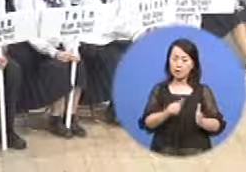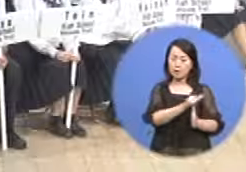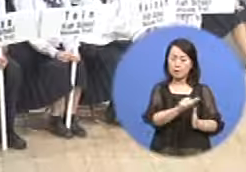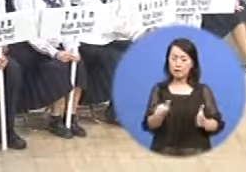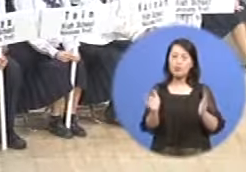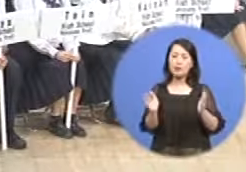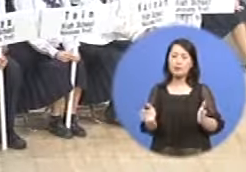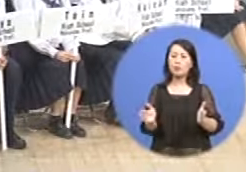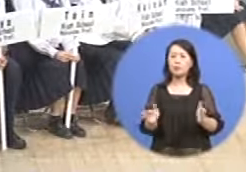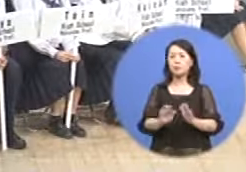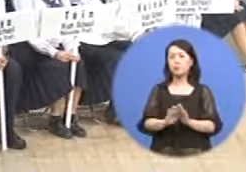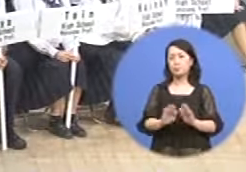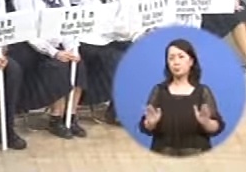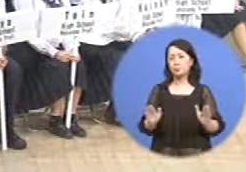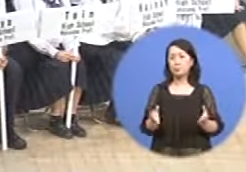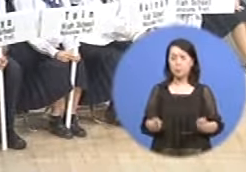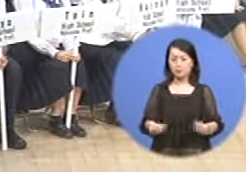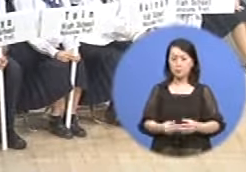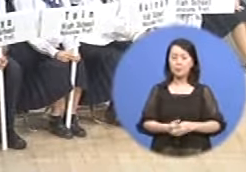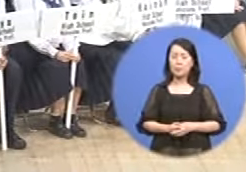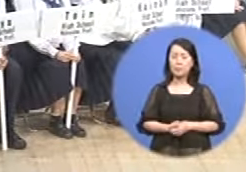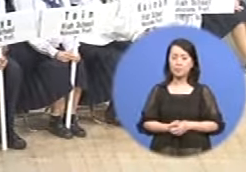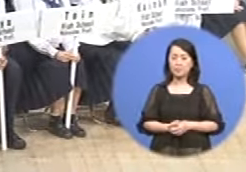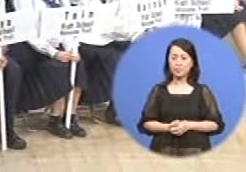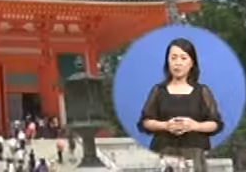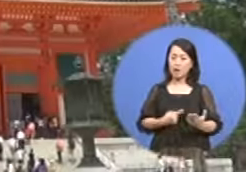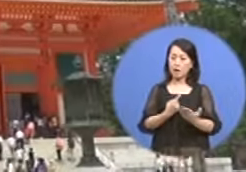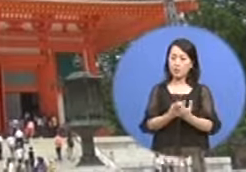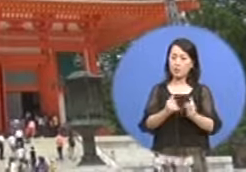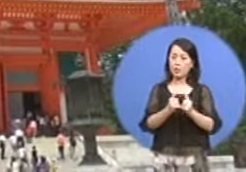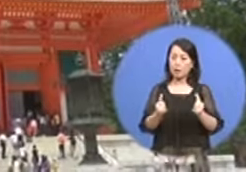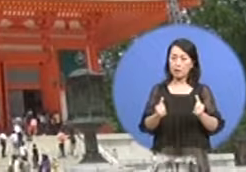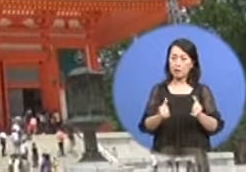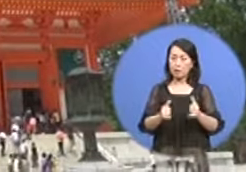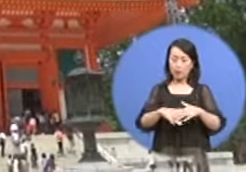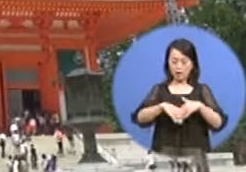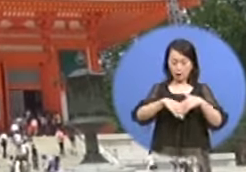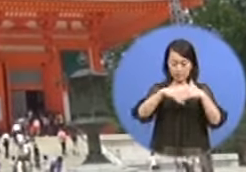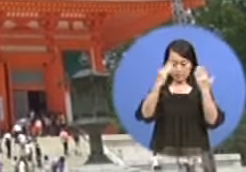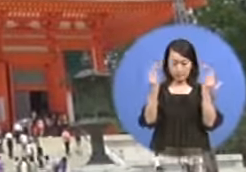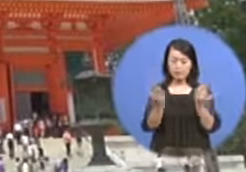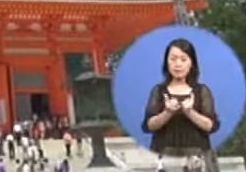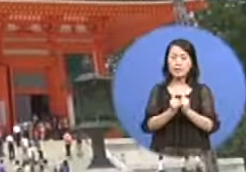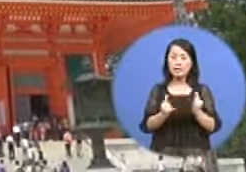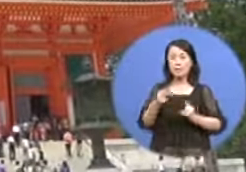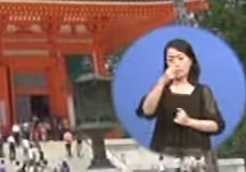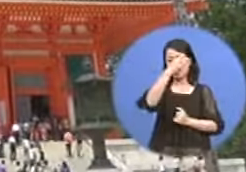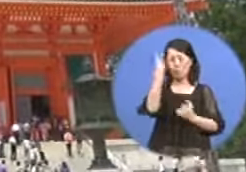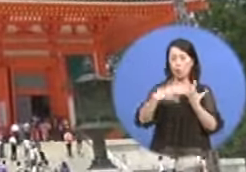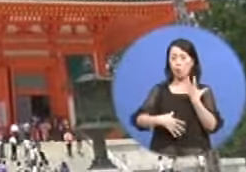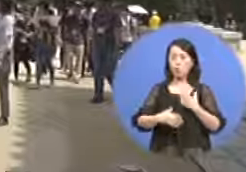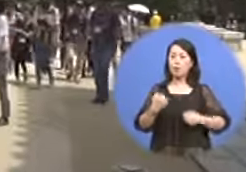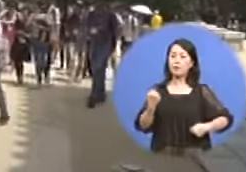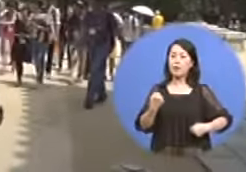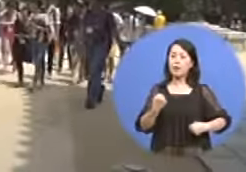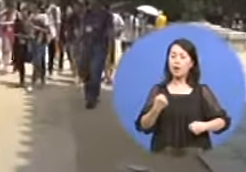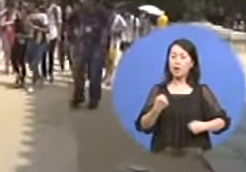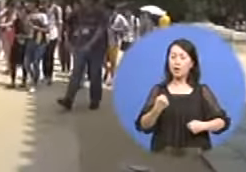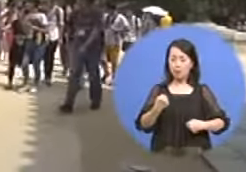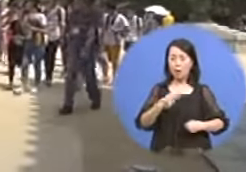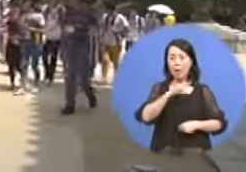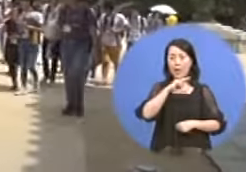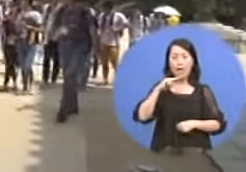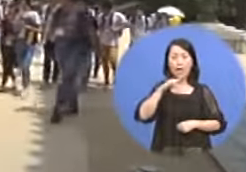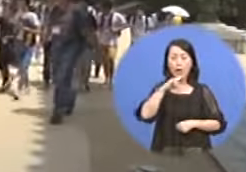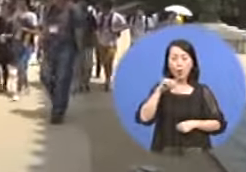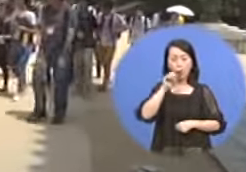はい、これはこう参加者高校生ですけどみんな英語でいろいろディスカッションしたりペーパーまとめたりね、発表